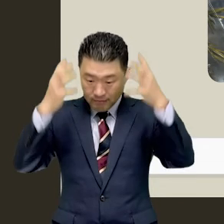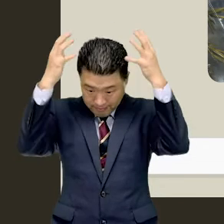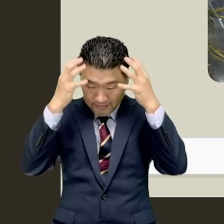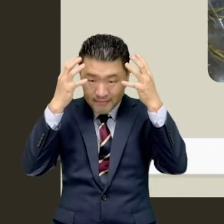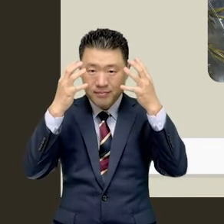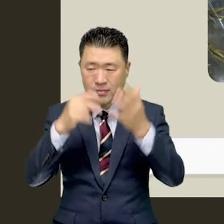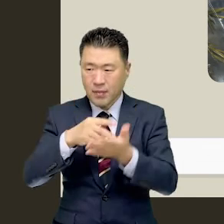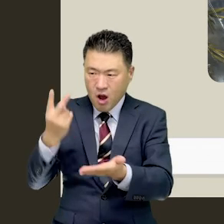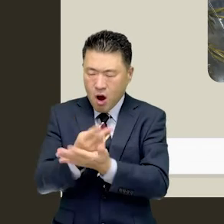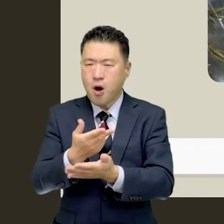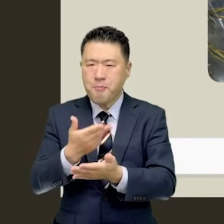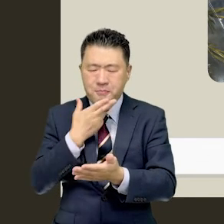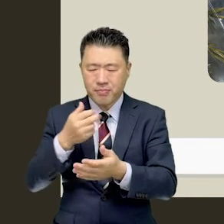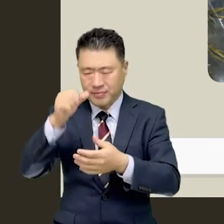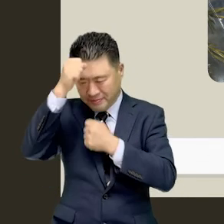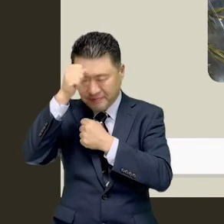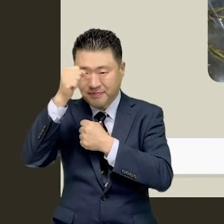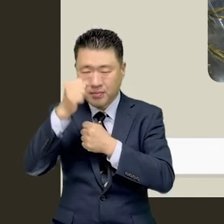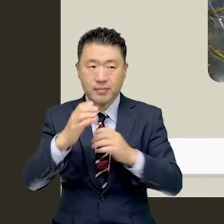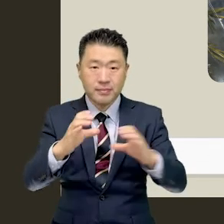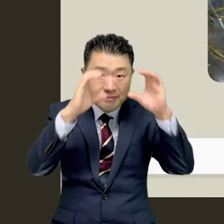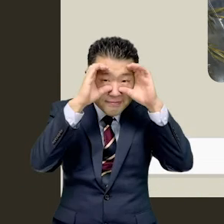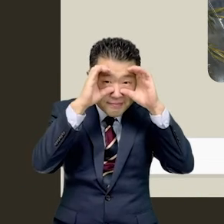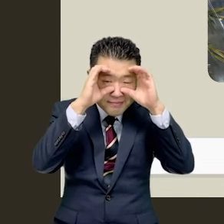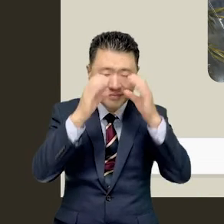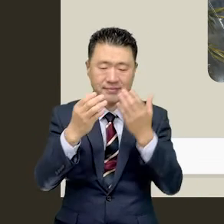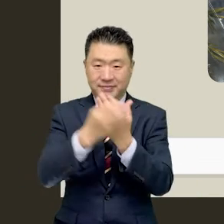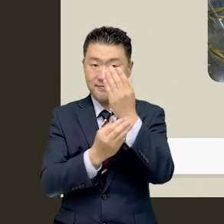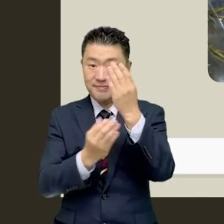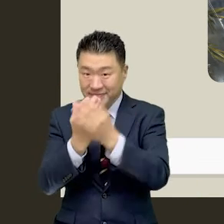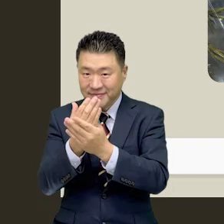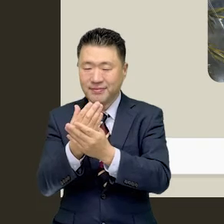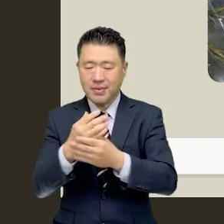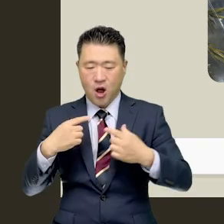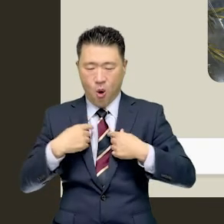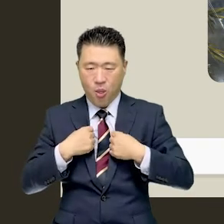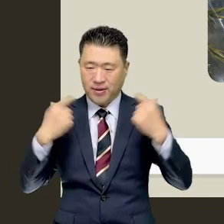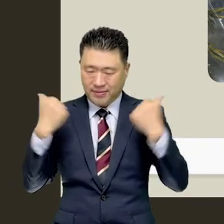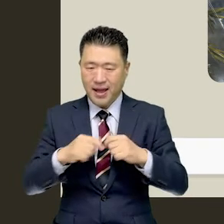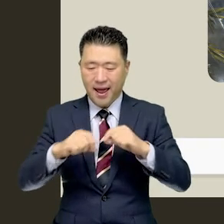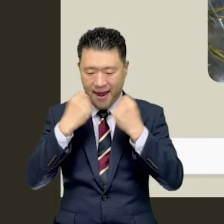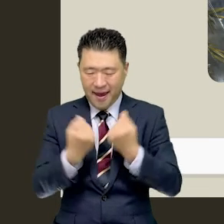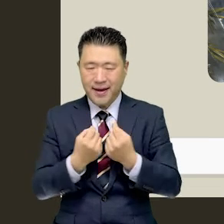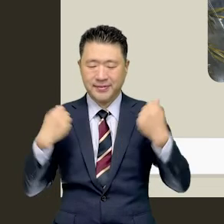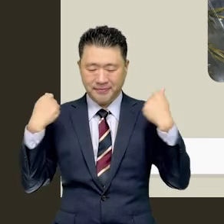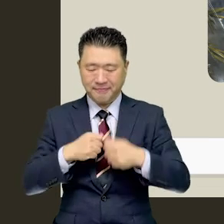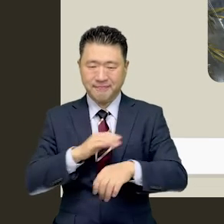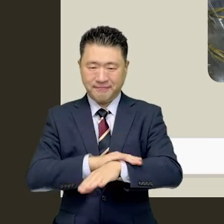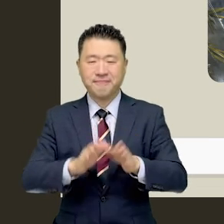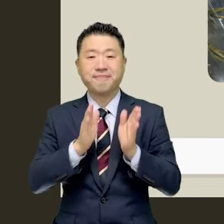미끄럼 방지화, 보안경, 보호장갑, 작업복 등의 개인 보호구를 착용합니다.